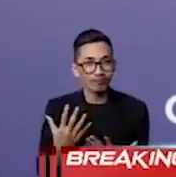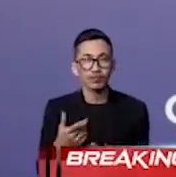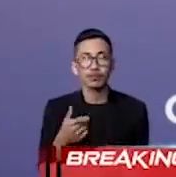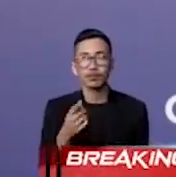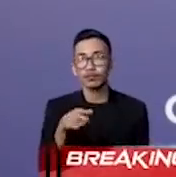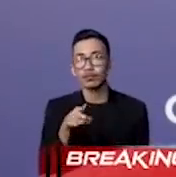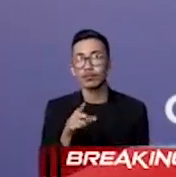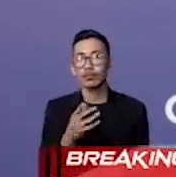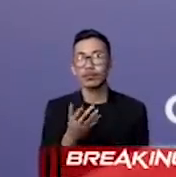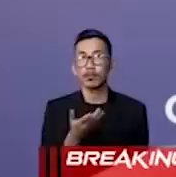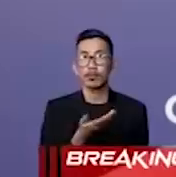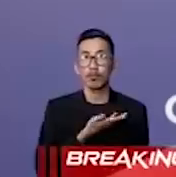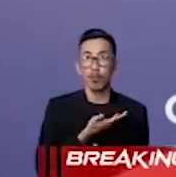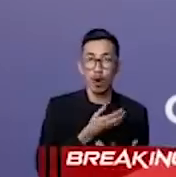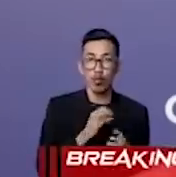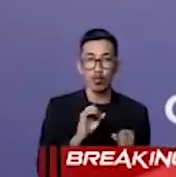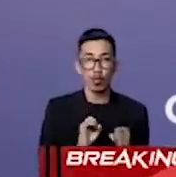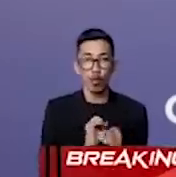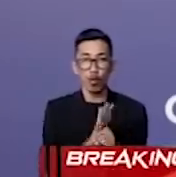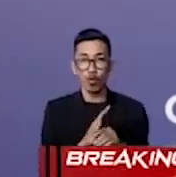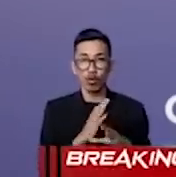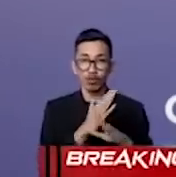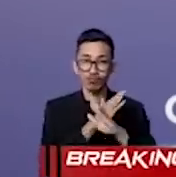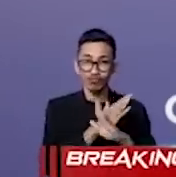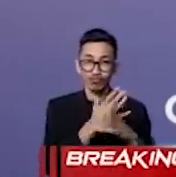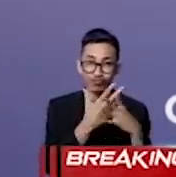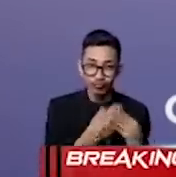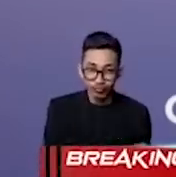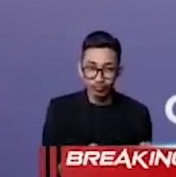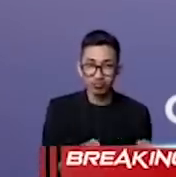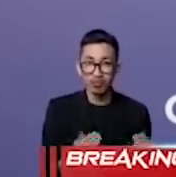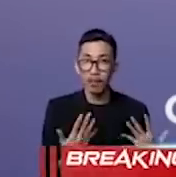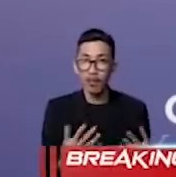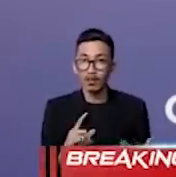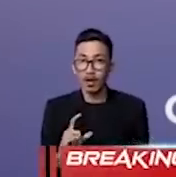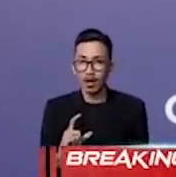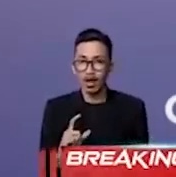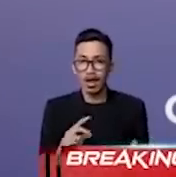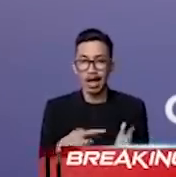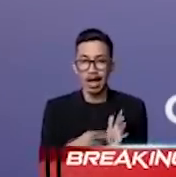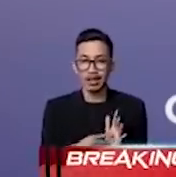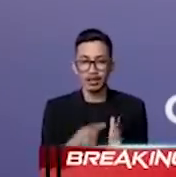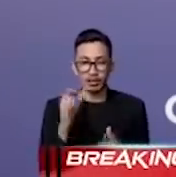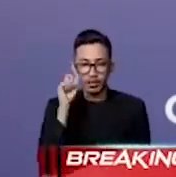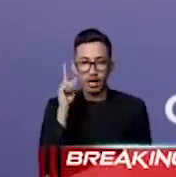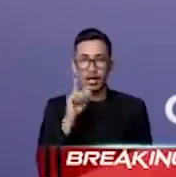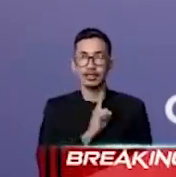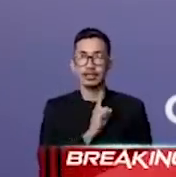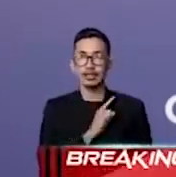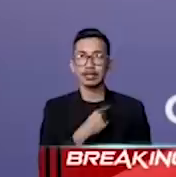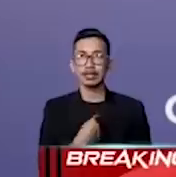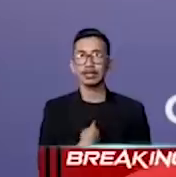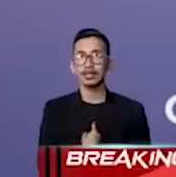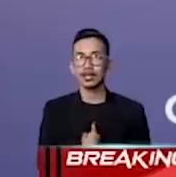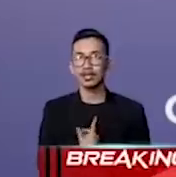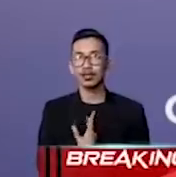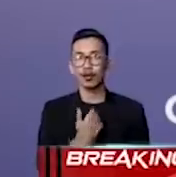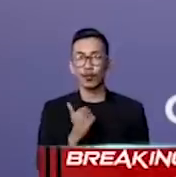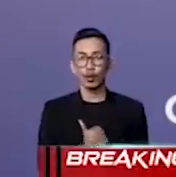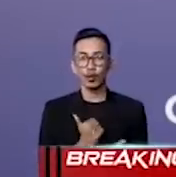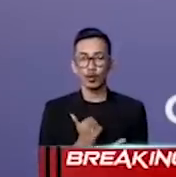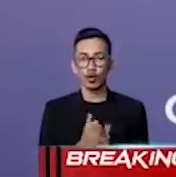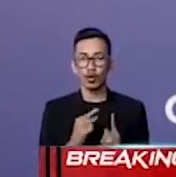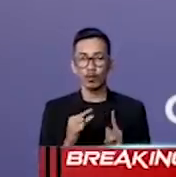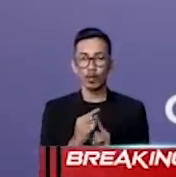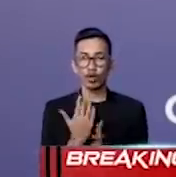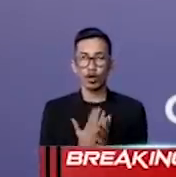mengendalikan sebaran ini kuncinya ada di kita kuncinya ada di kesungguhan kita mematuhi